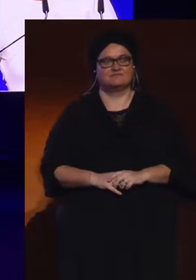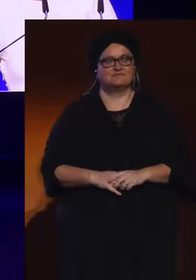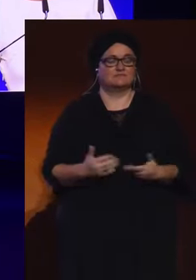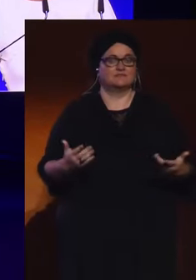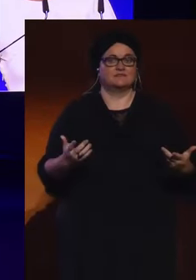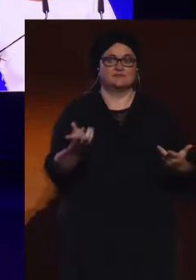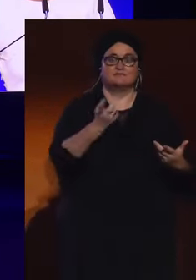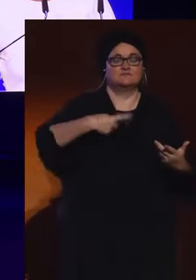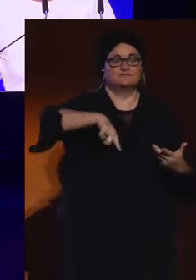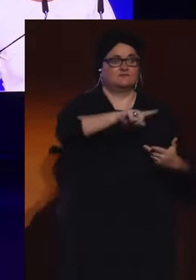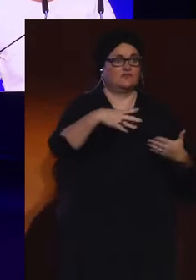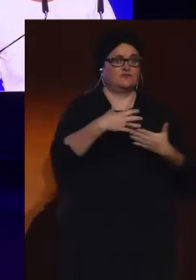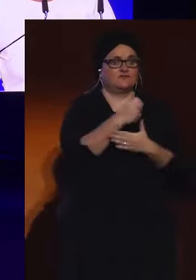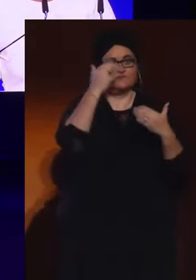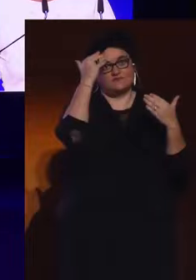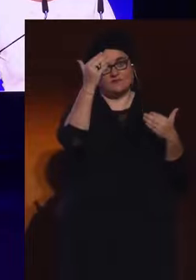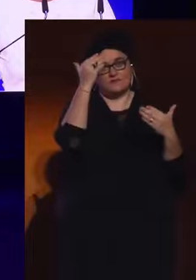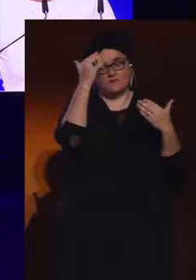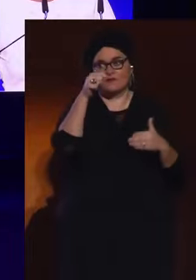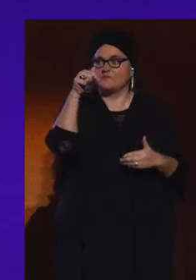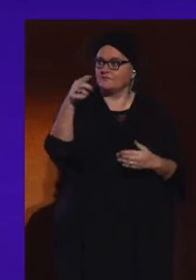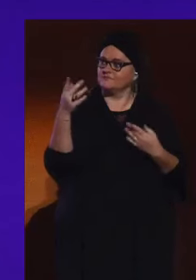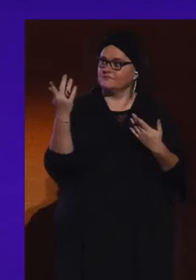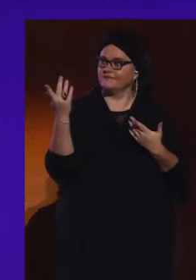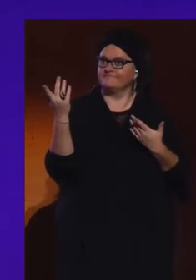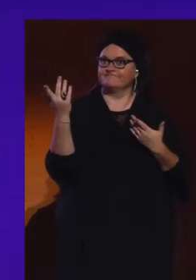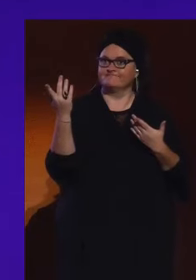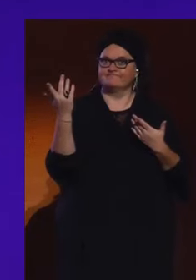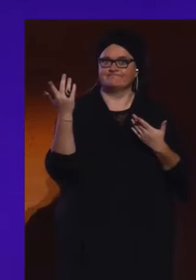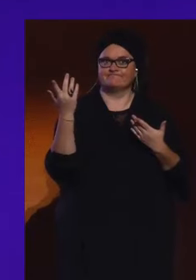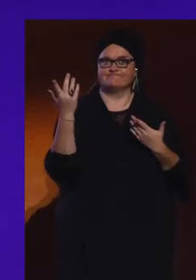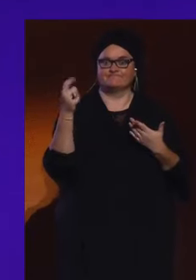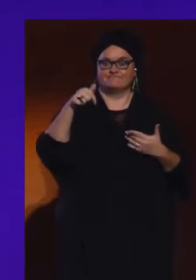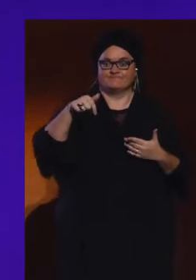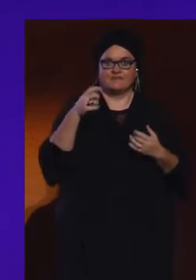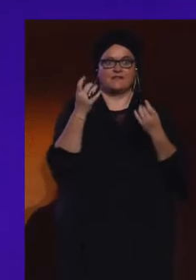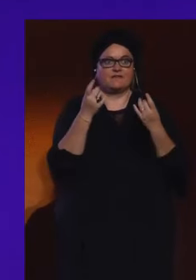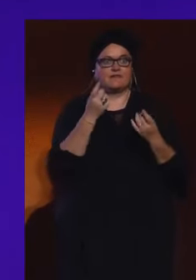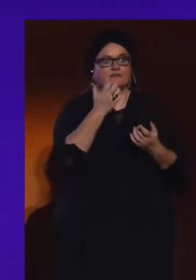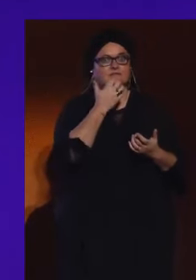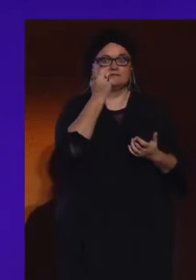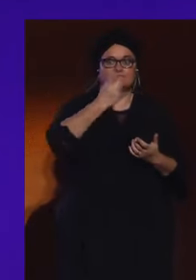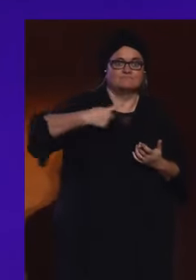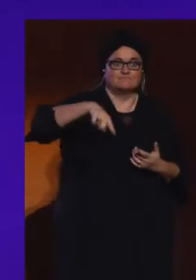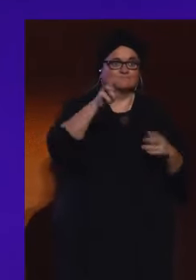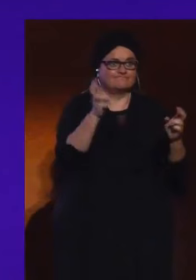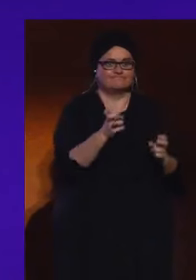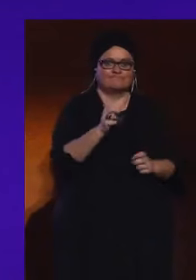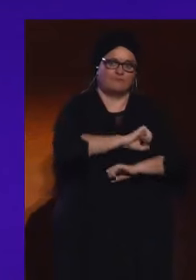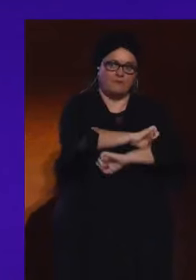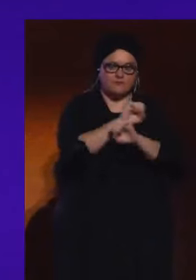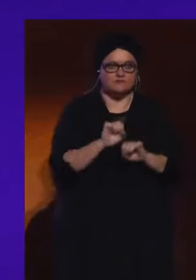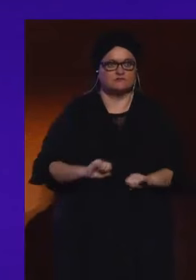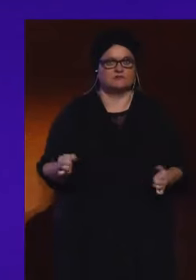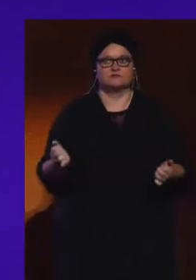Zorionak beraz zuei guztioi gaurko ekitaldi hau zuek gabe zitekelako posible eta